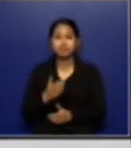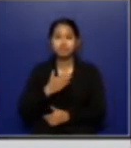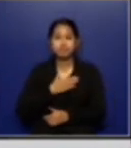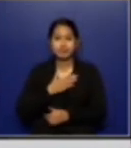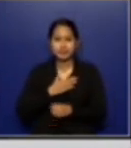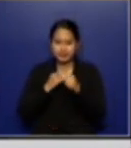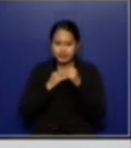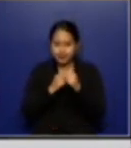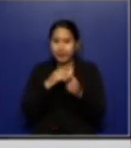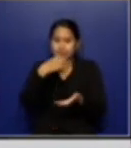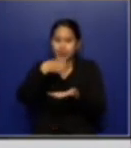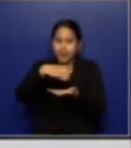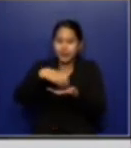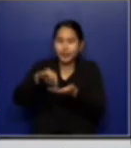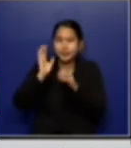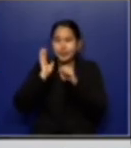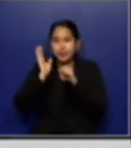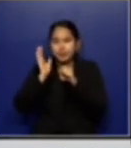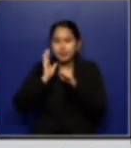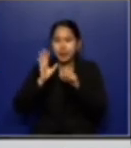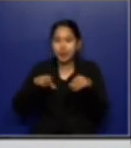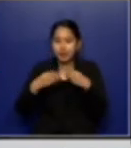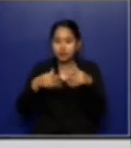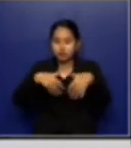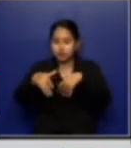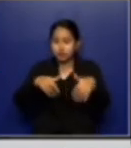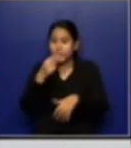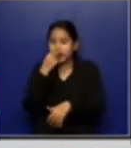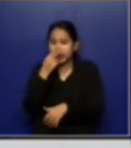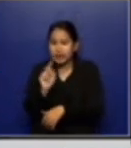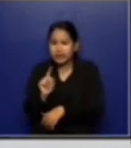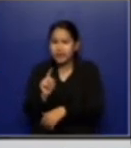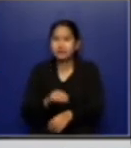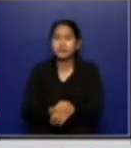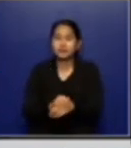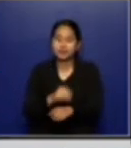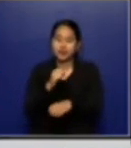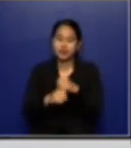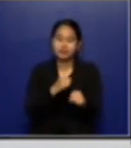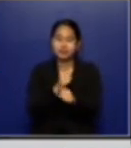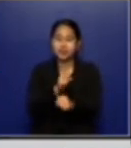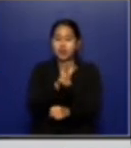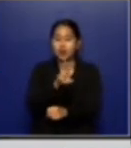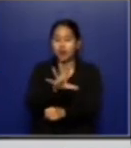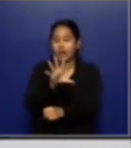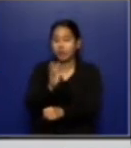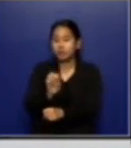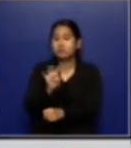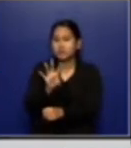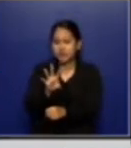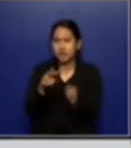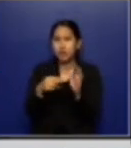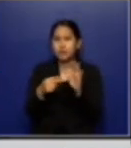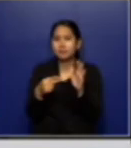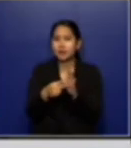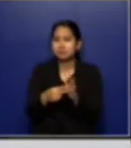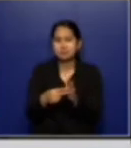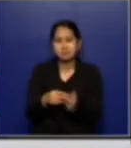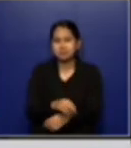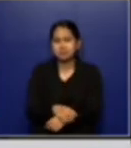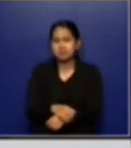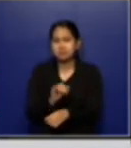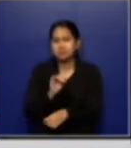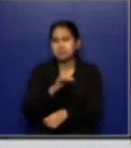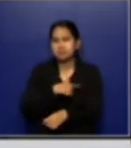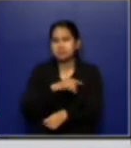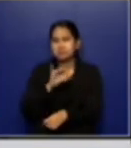ามชี้ให้พี่น้องประชาชนเห็นว่าการจัดสรรงบประมาณในปี2564นั้นไม่ได้สร้างความมั่นคงให้กับพี่